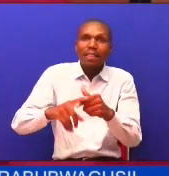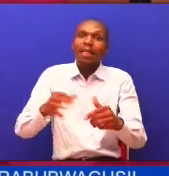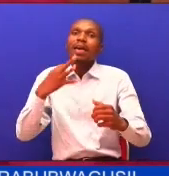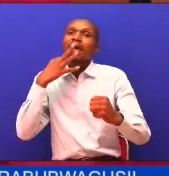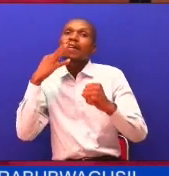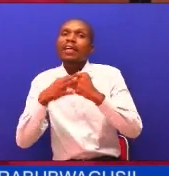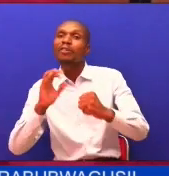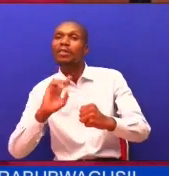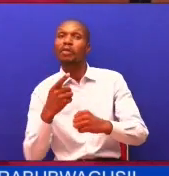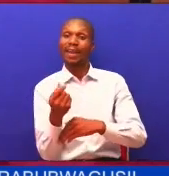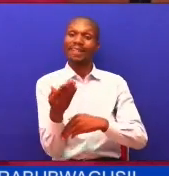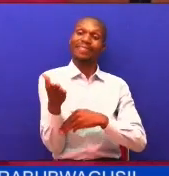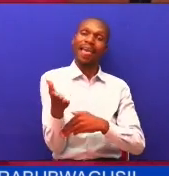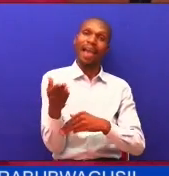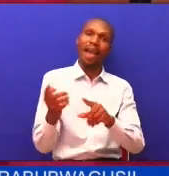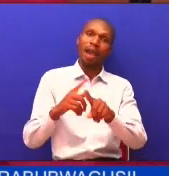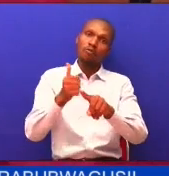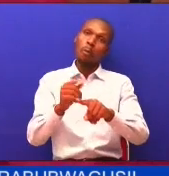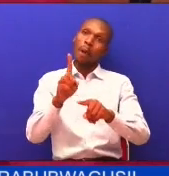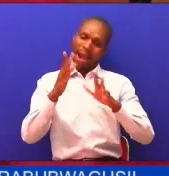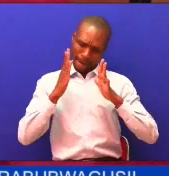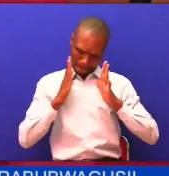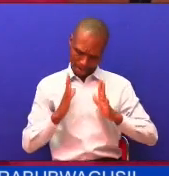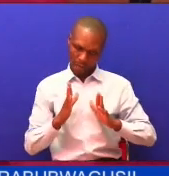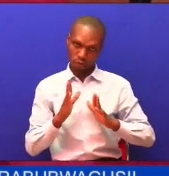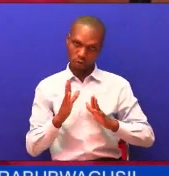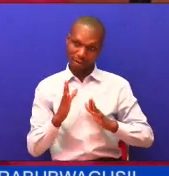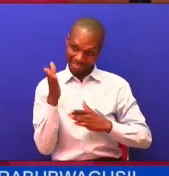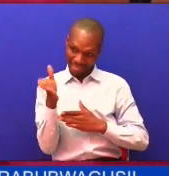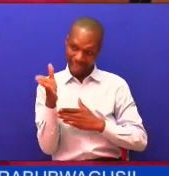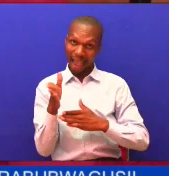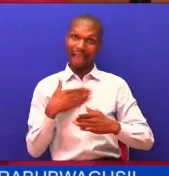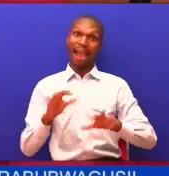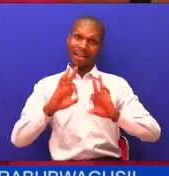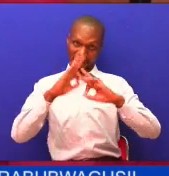800,000 from one Dennis Mokai and his family,